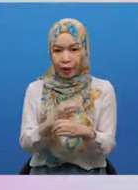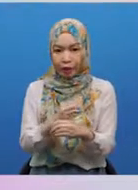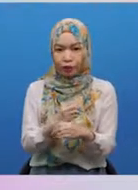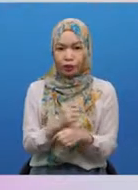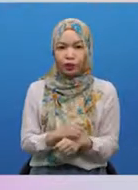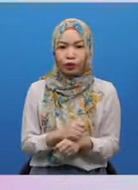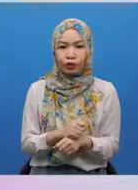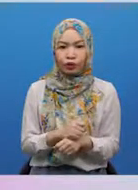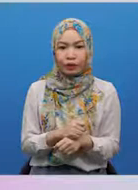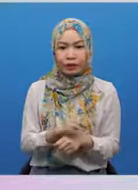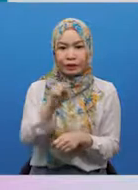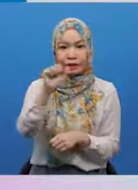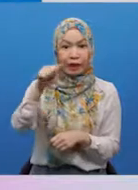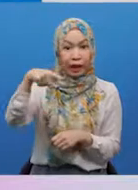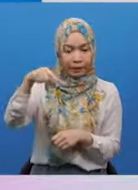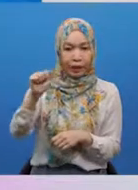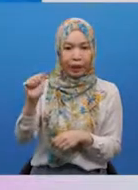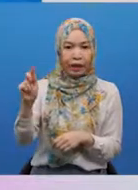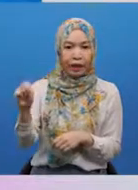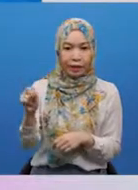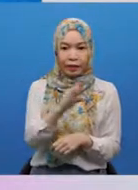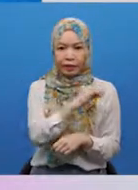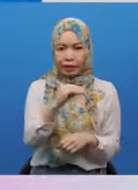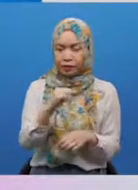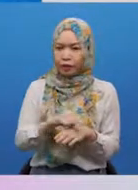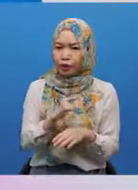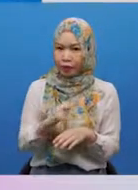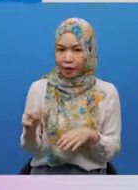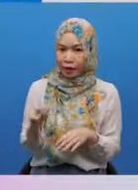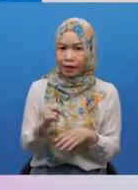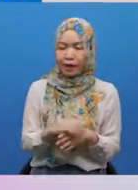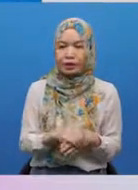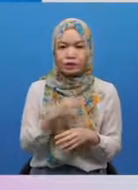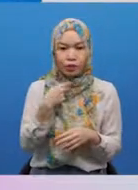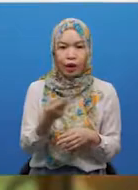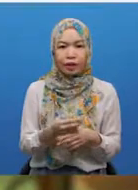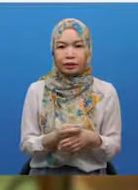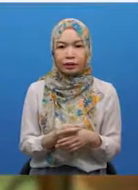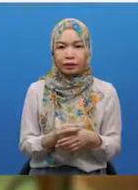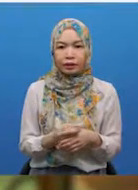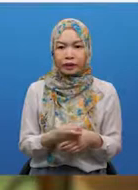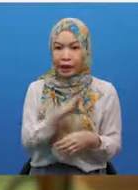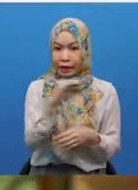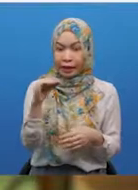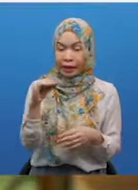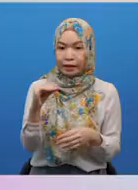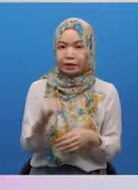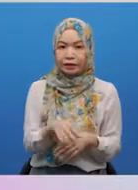kehormat dan penggunaan intonasi dan gaya. Ciri